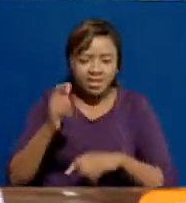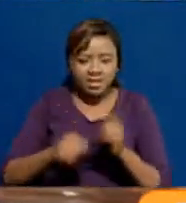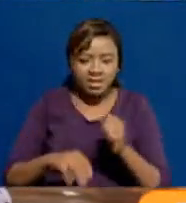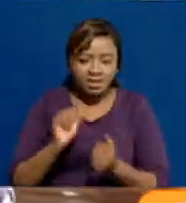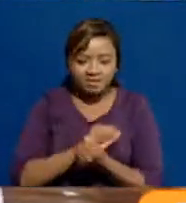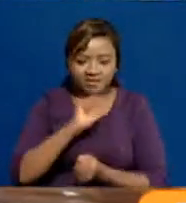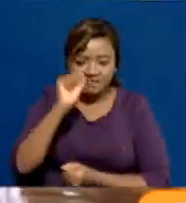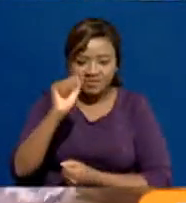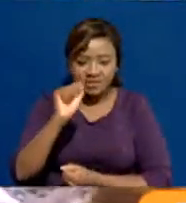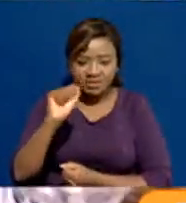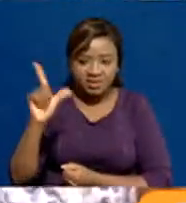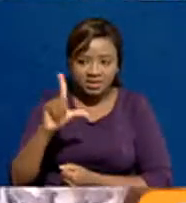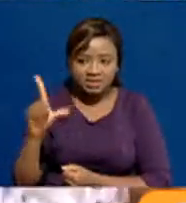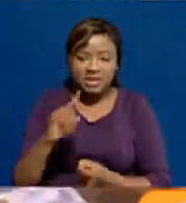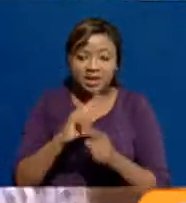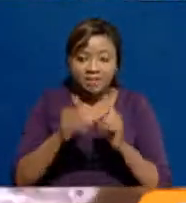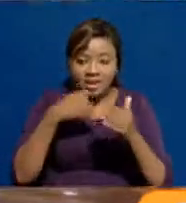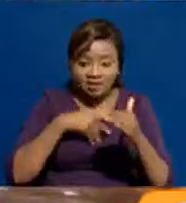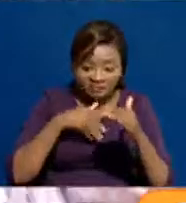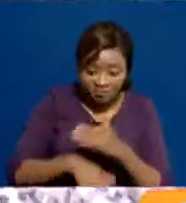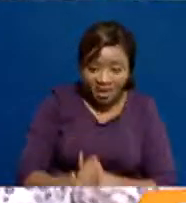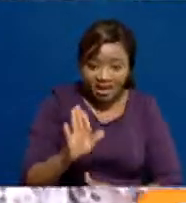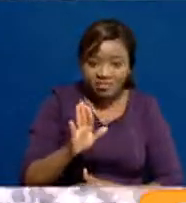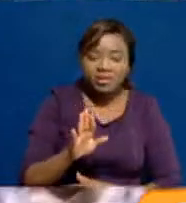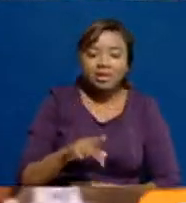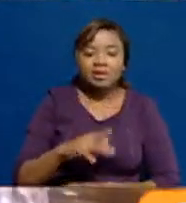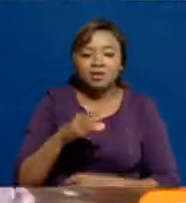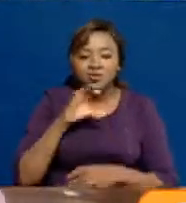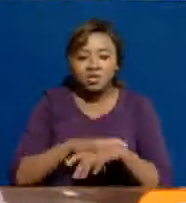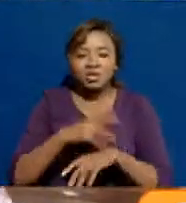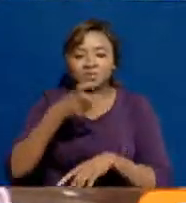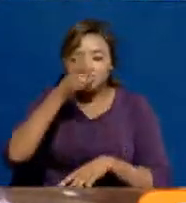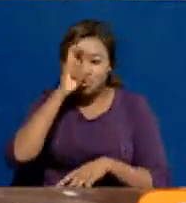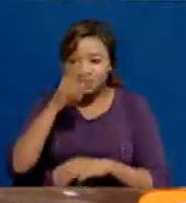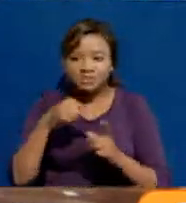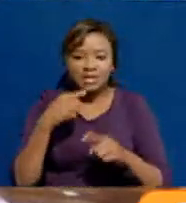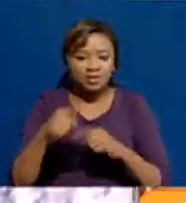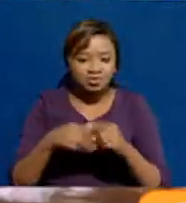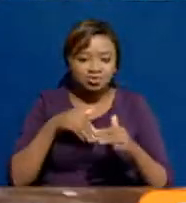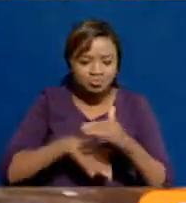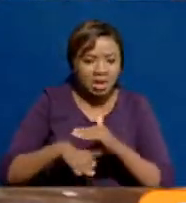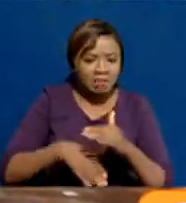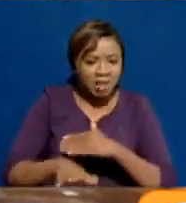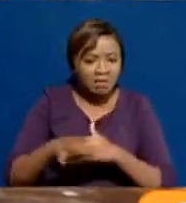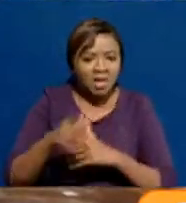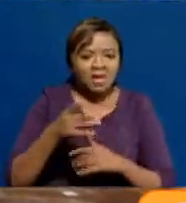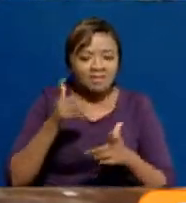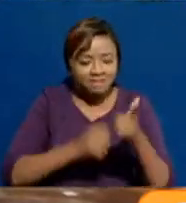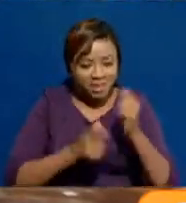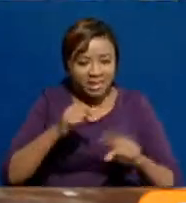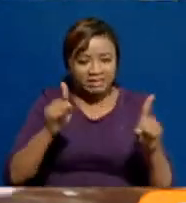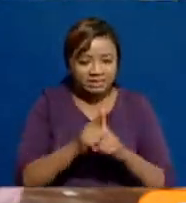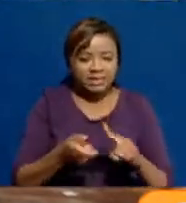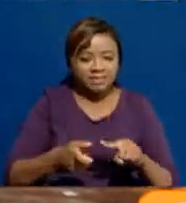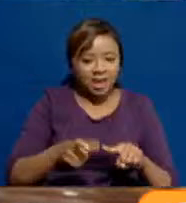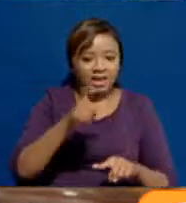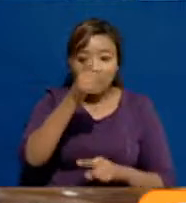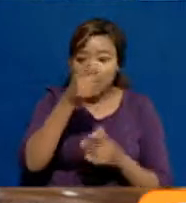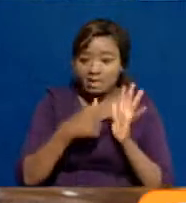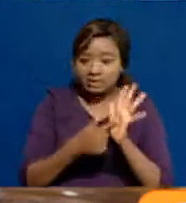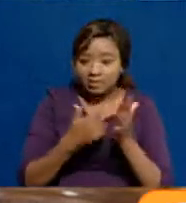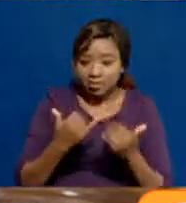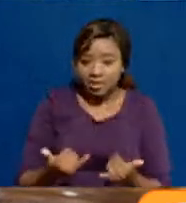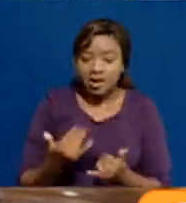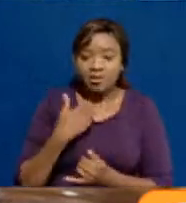ikizaliwa, unaona itatoa lita 20. Ule ndama ukisave, bado inaendelea kwenda mbele. Kwa wakati huu tuko na ng'ombe ambayo inatoa lita